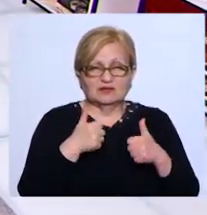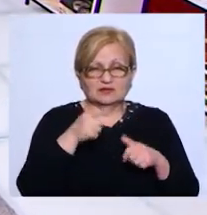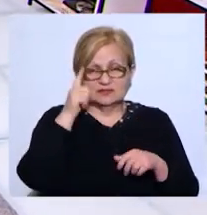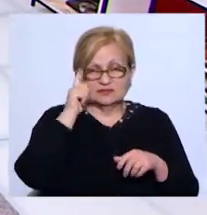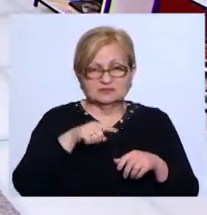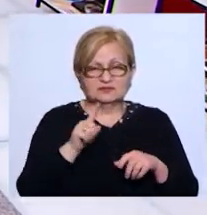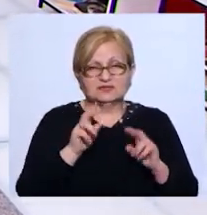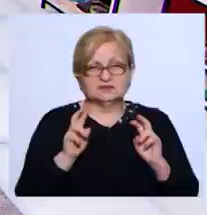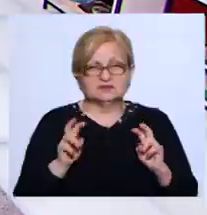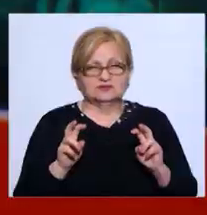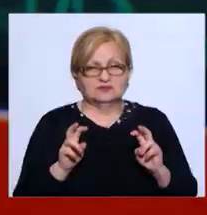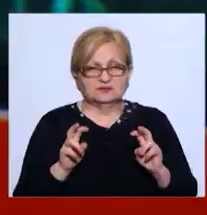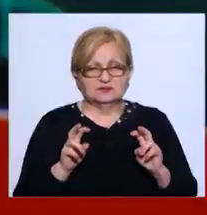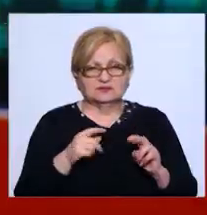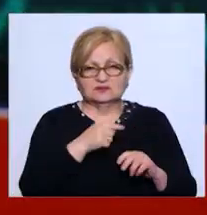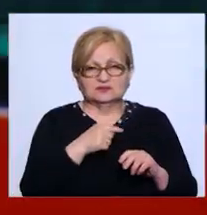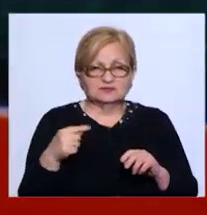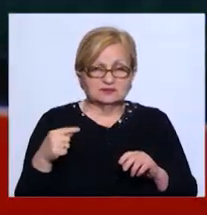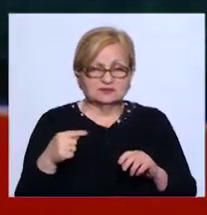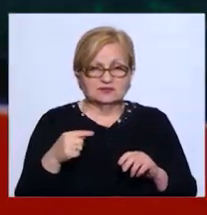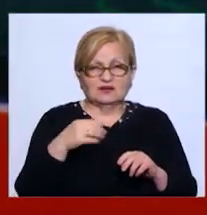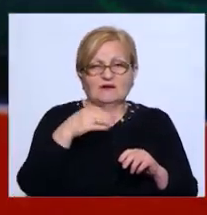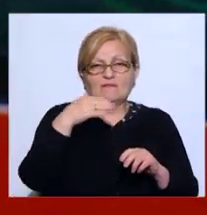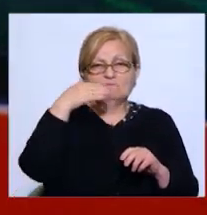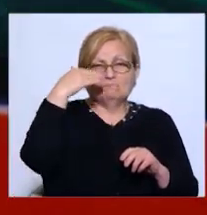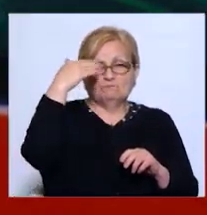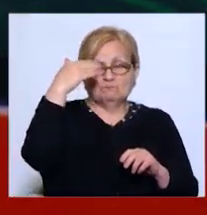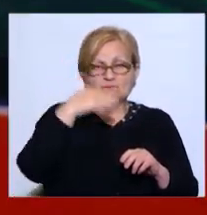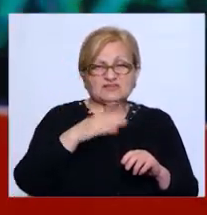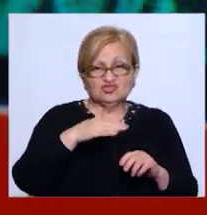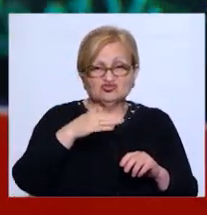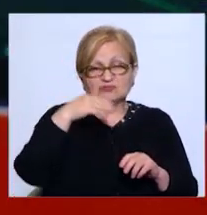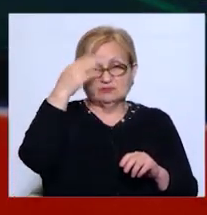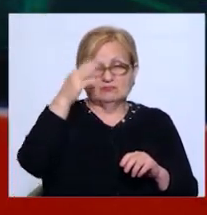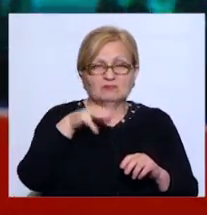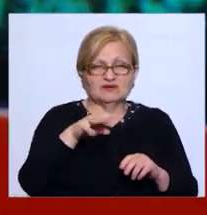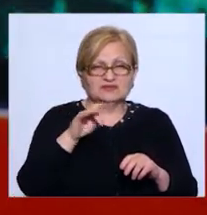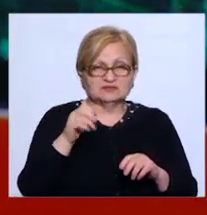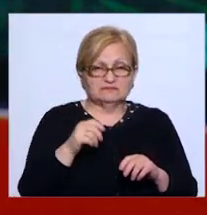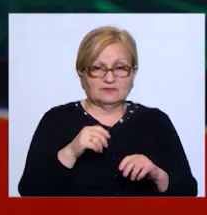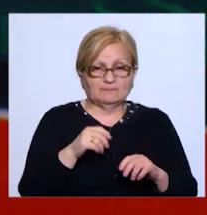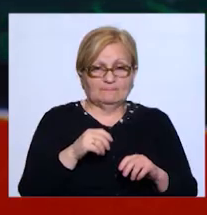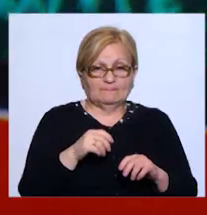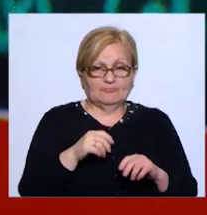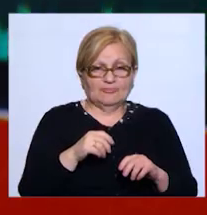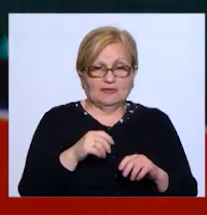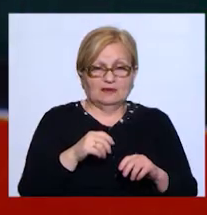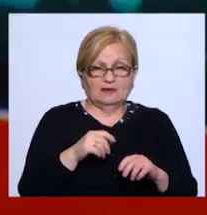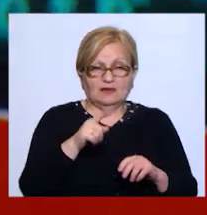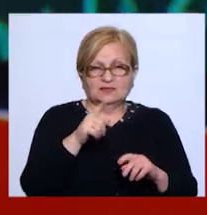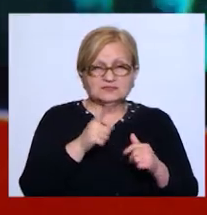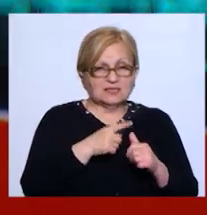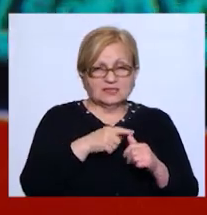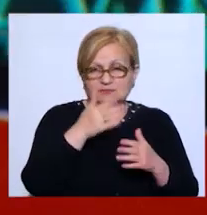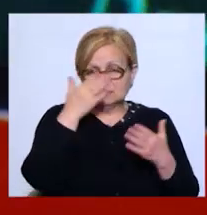რას ნიშნავს წილადის მნიშვნელი, რას აკეთებს ის და რას ნიშნავს მრიცხველი. და ვფიქრობ რომ არც სახელები